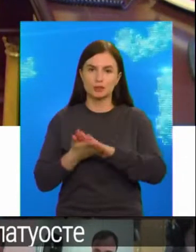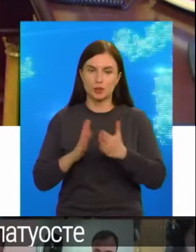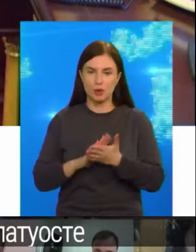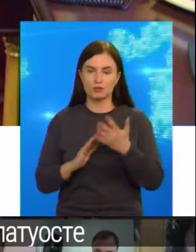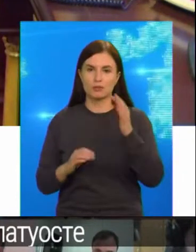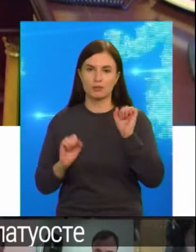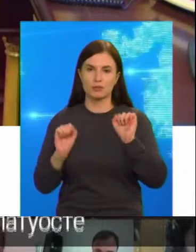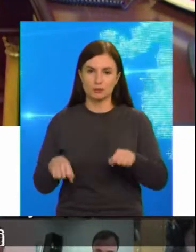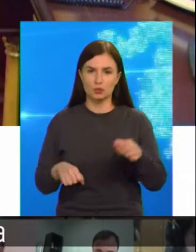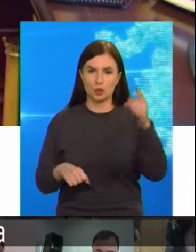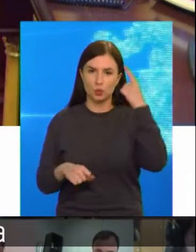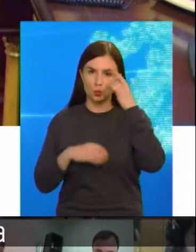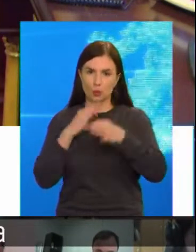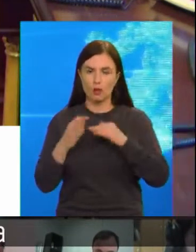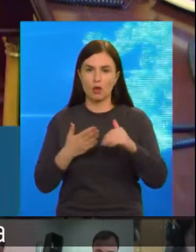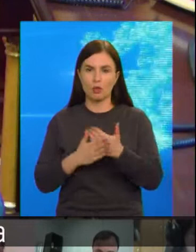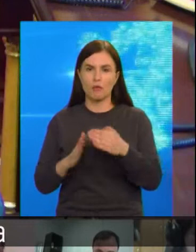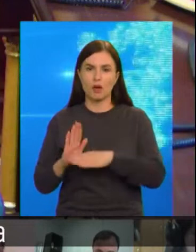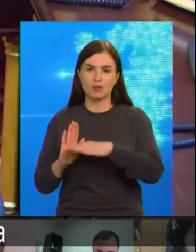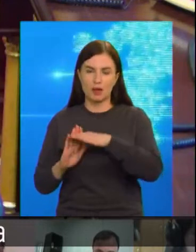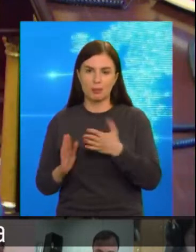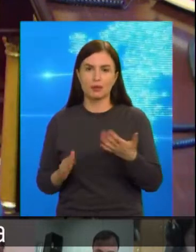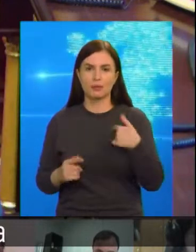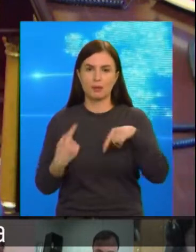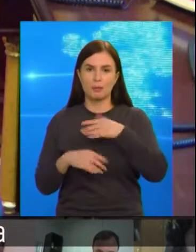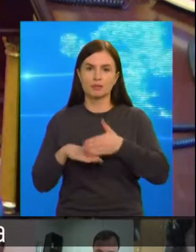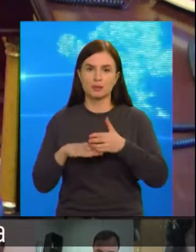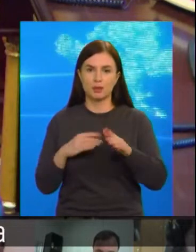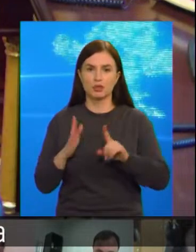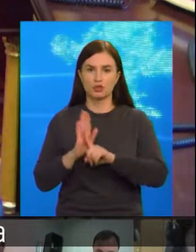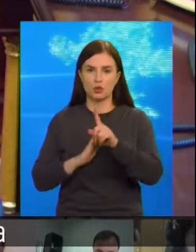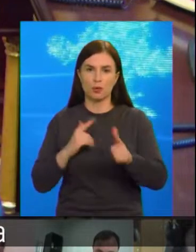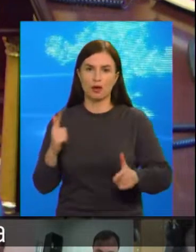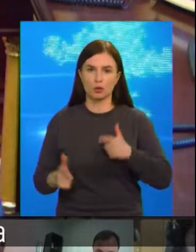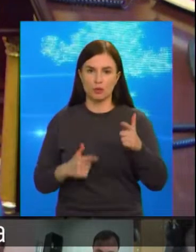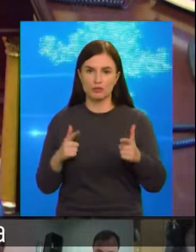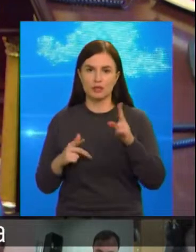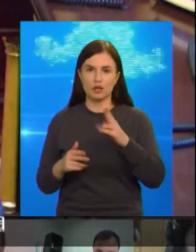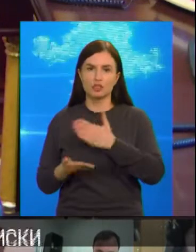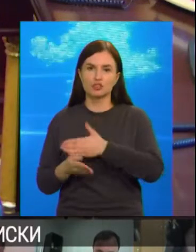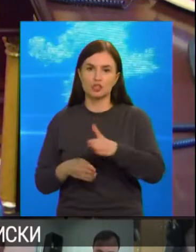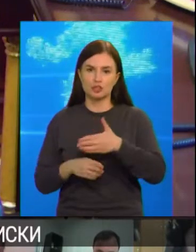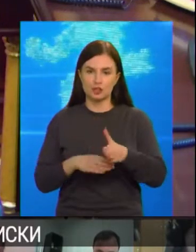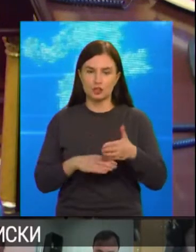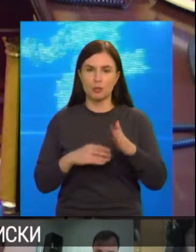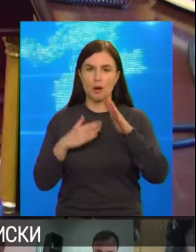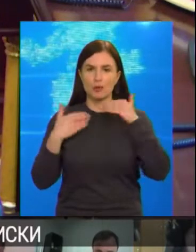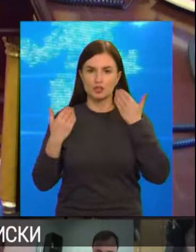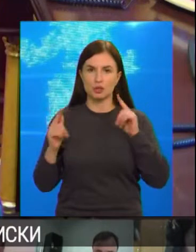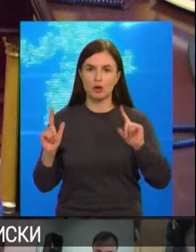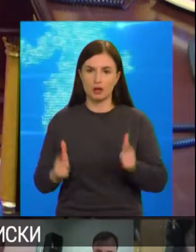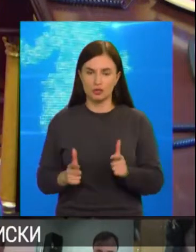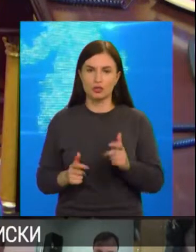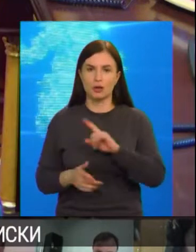думать о новом этапе. Мы постепенно начнем готовиться к частичному облегчению ограничений.